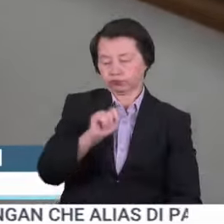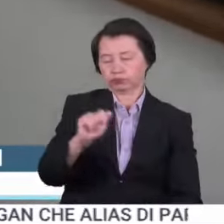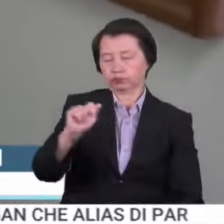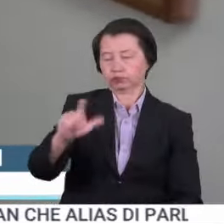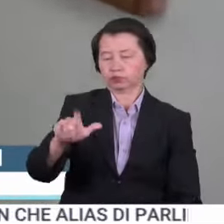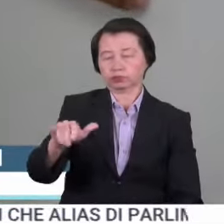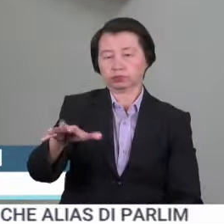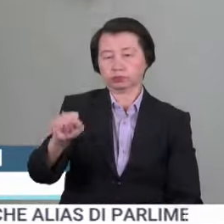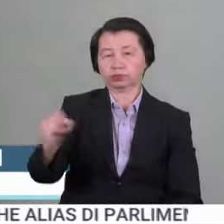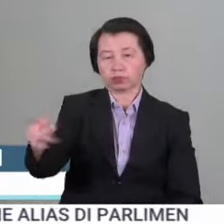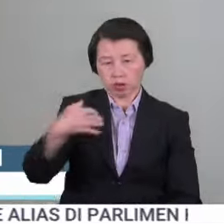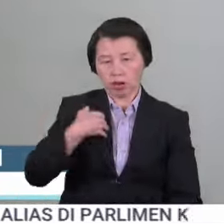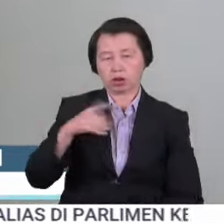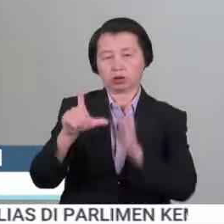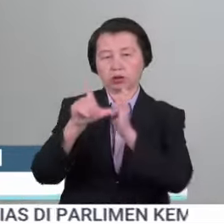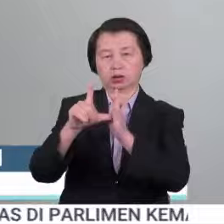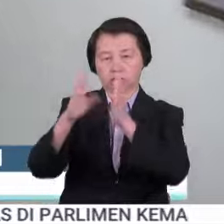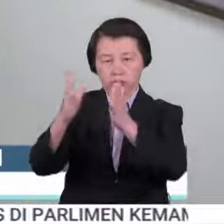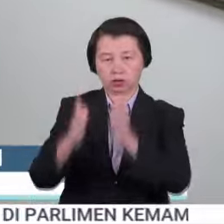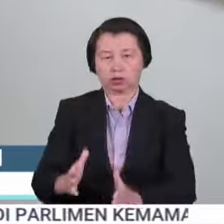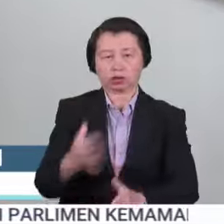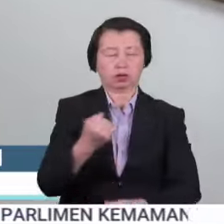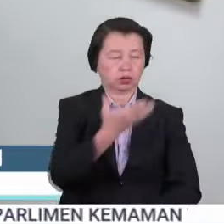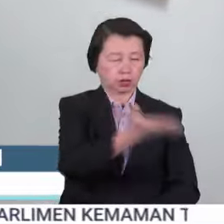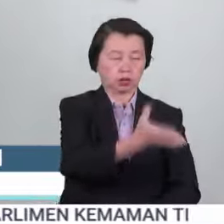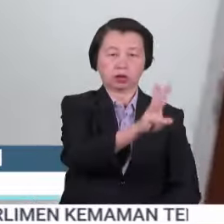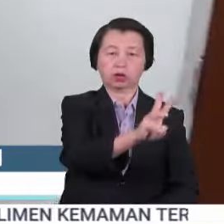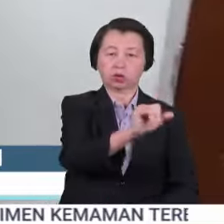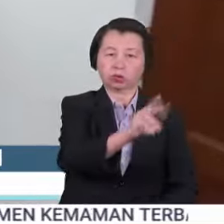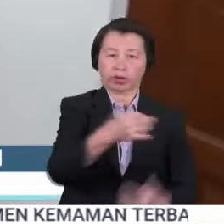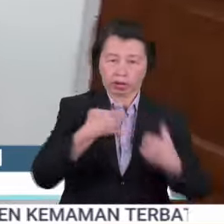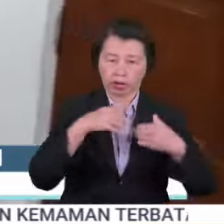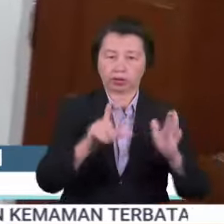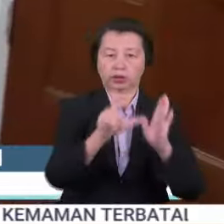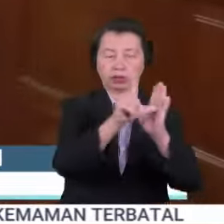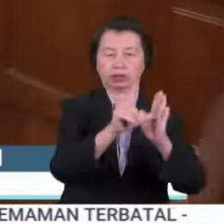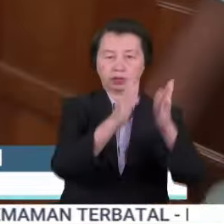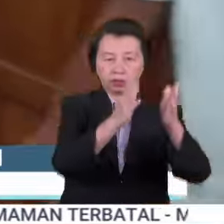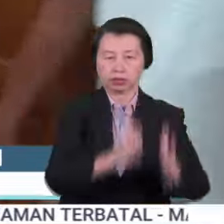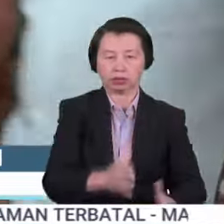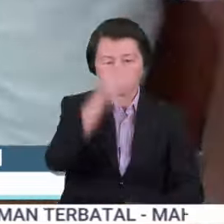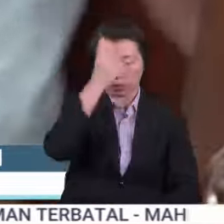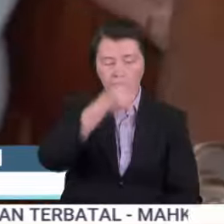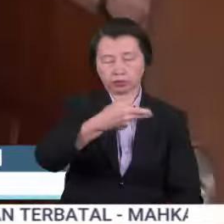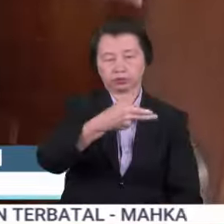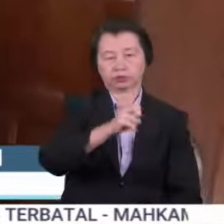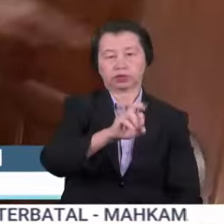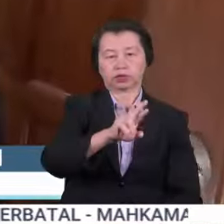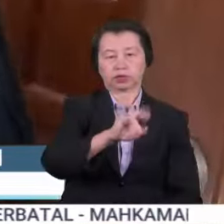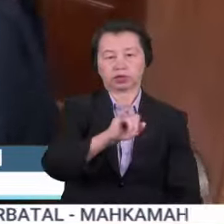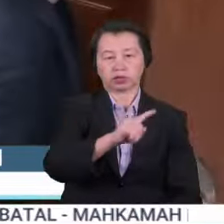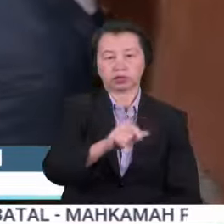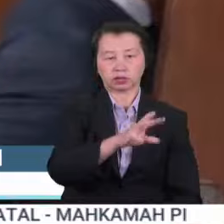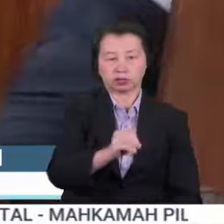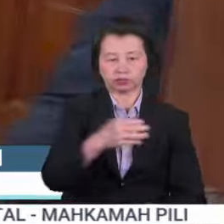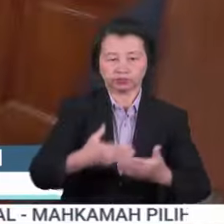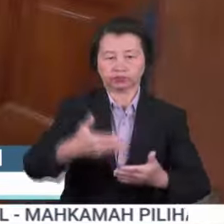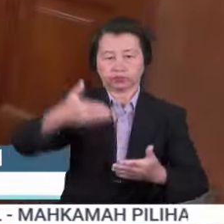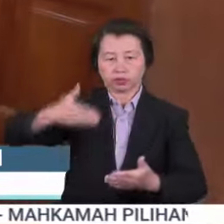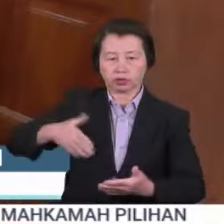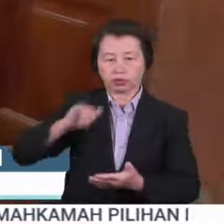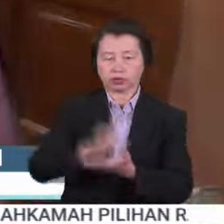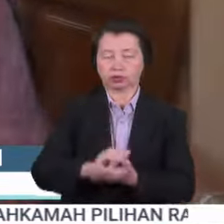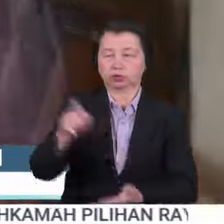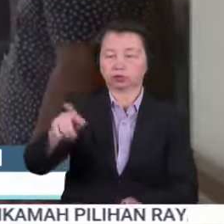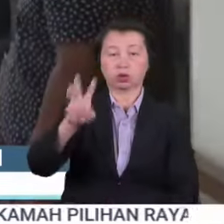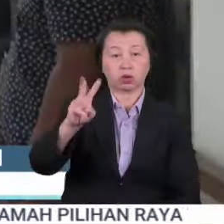diwakili Peguam Rohini Wan Daud, manakala Wan Hisham diwakili Peguam Datuk Hafarizam Harun. Sebelum ini, Wan Muhammad